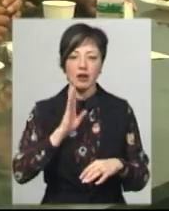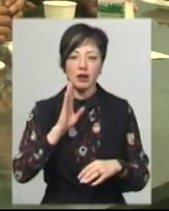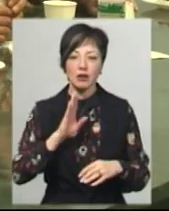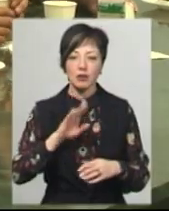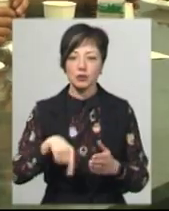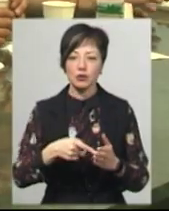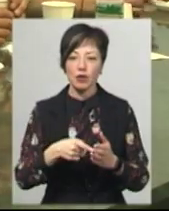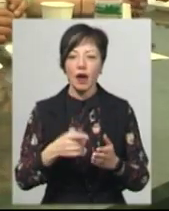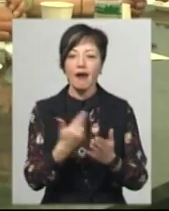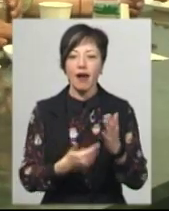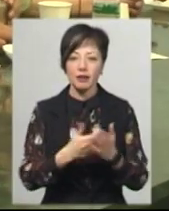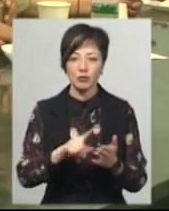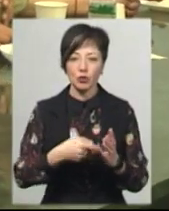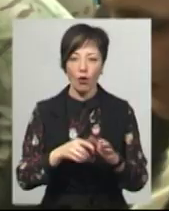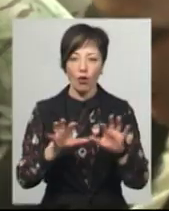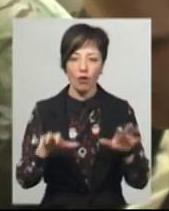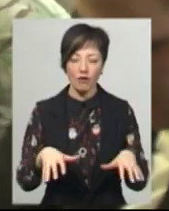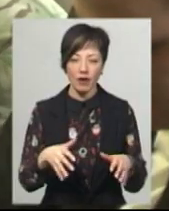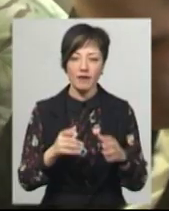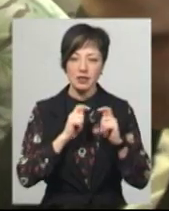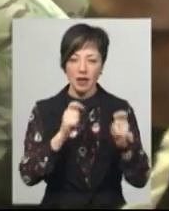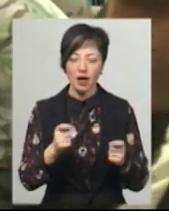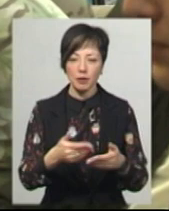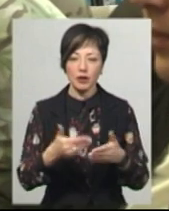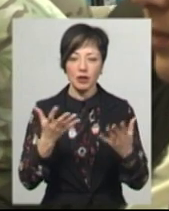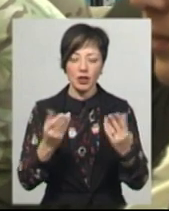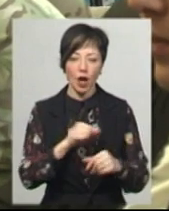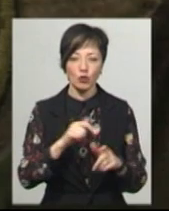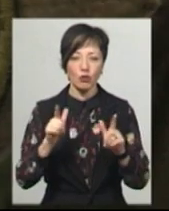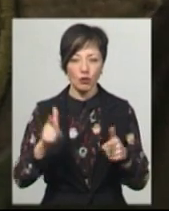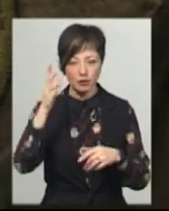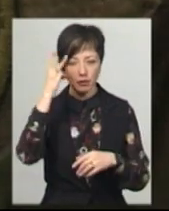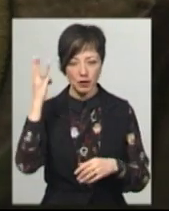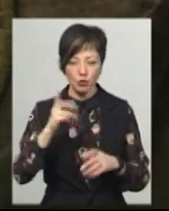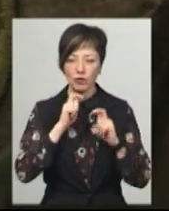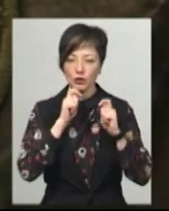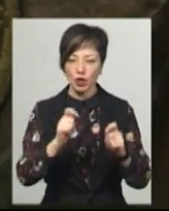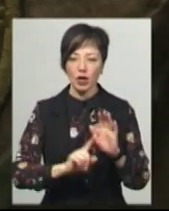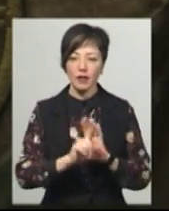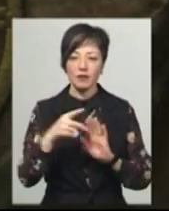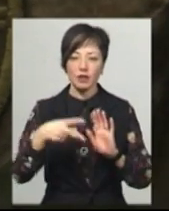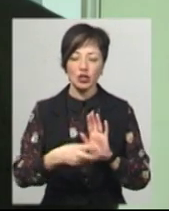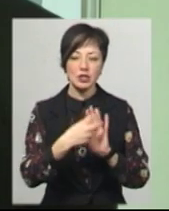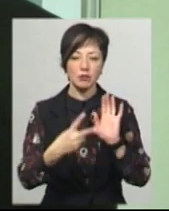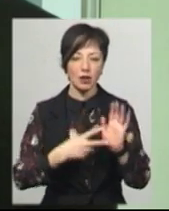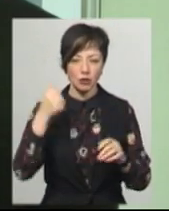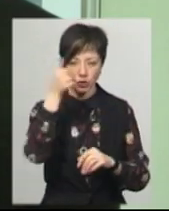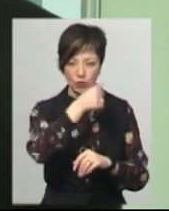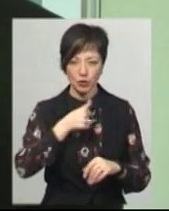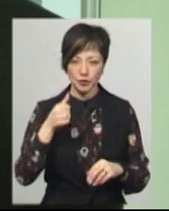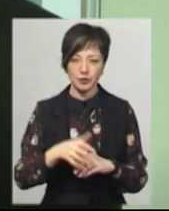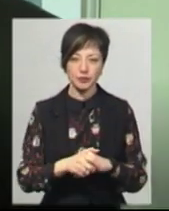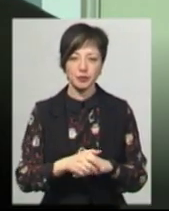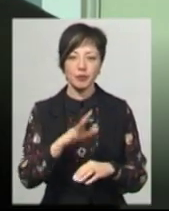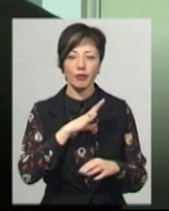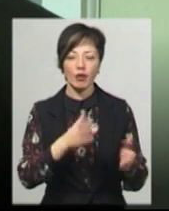АТО Ігор Олійник розповів, відзнаки напередодні Дня добровольця України в обласному центрі вручають з 2017 року. Запрошені